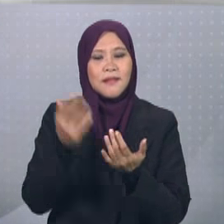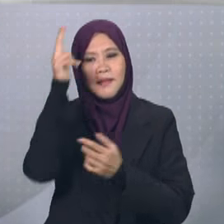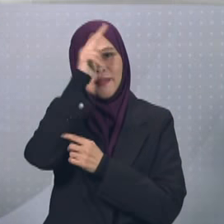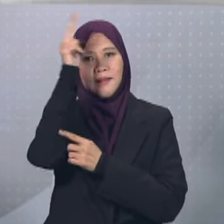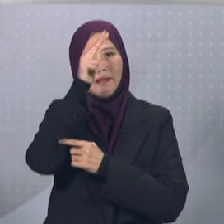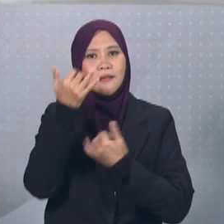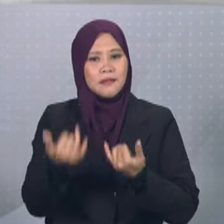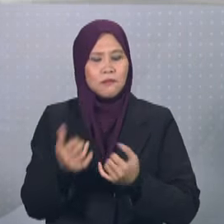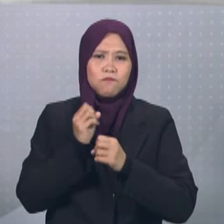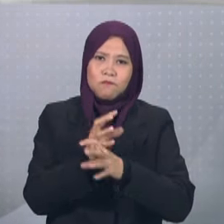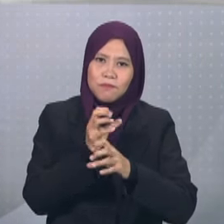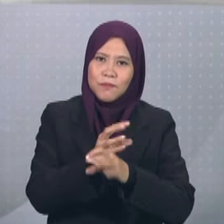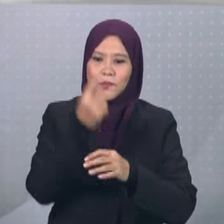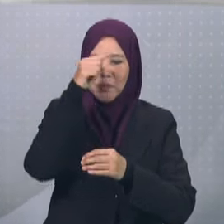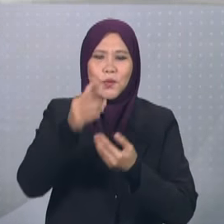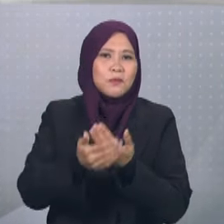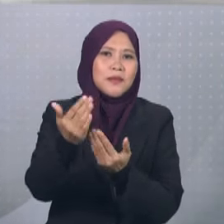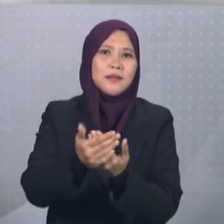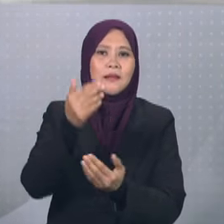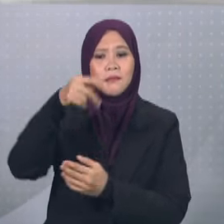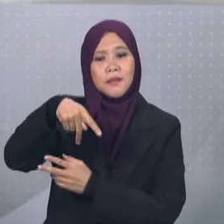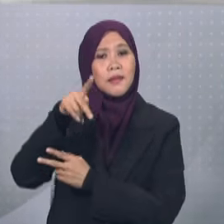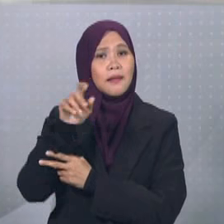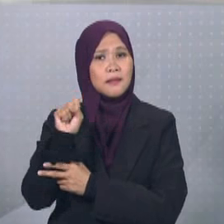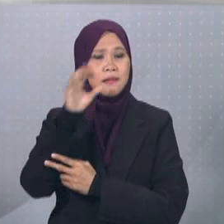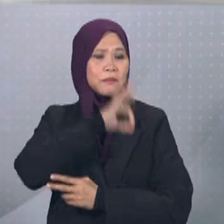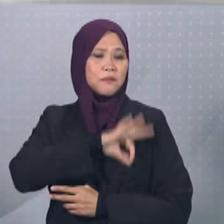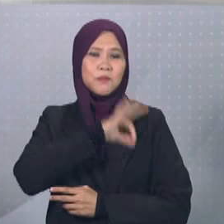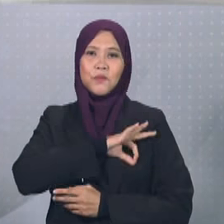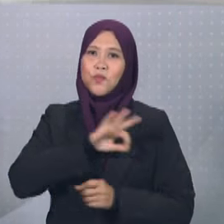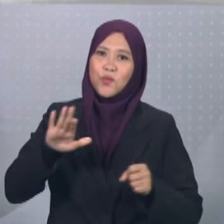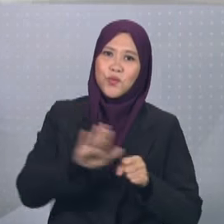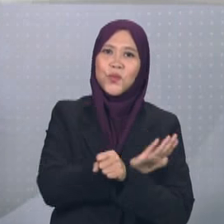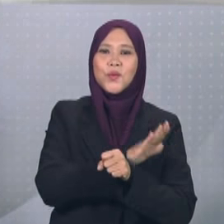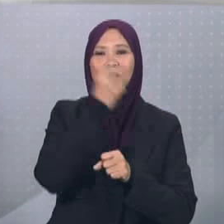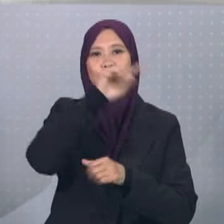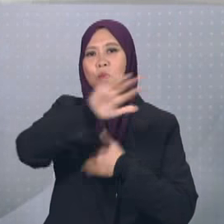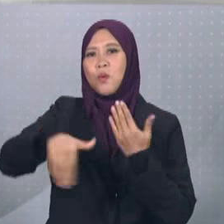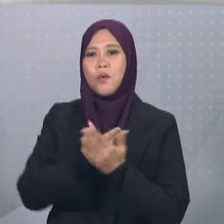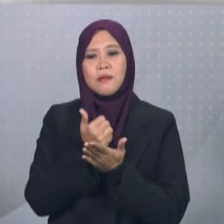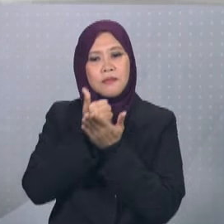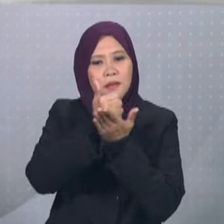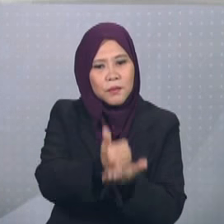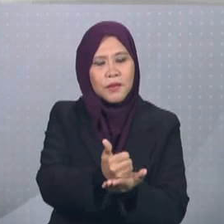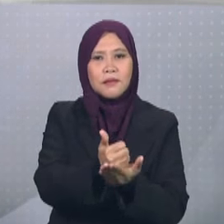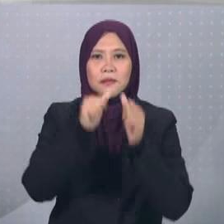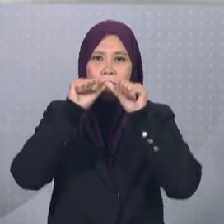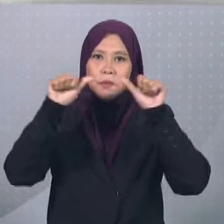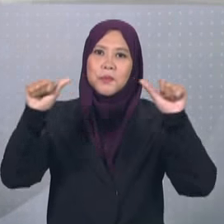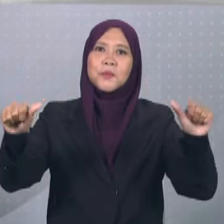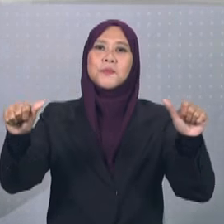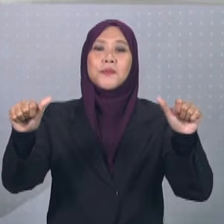mengambil beberapa inisiatif untuk memudahkan PKS mendapat manfaat sepenuhnya daripada semua bantuan yang telah